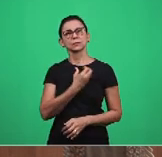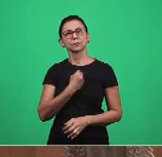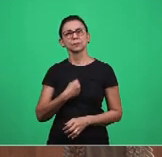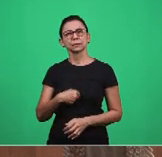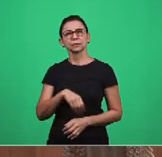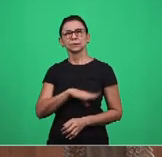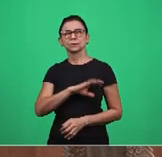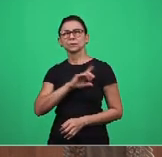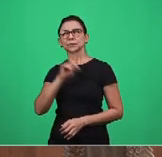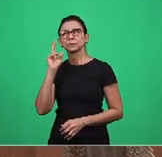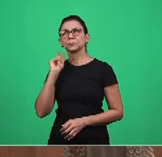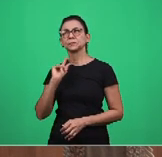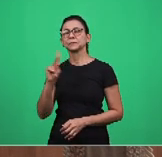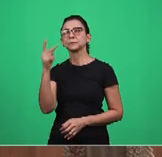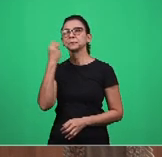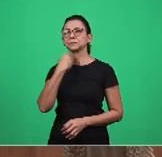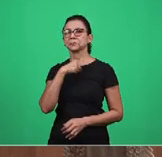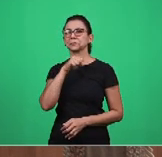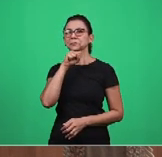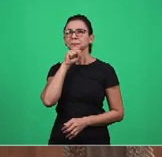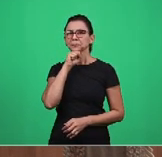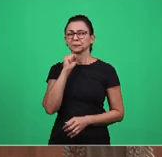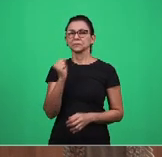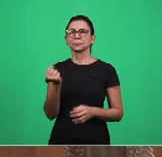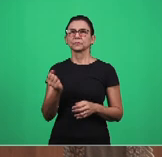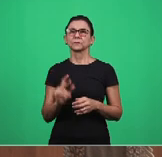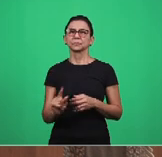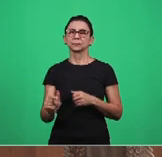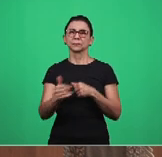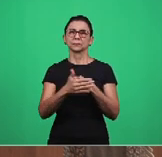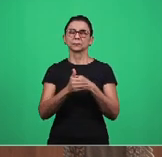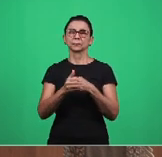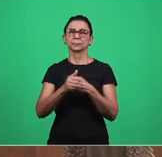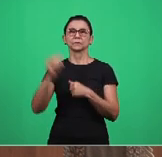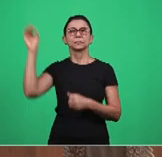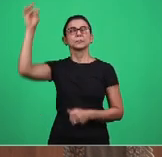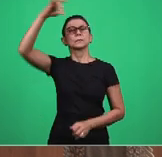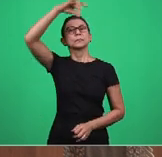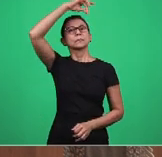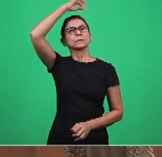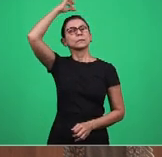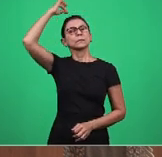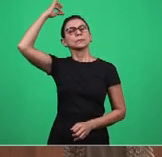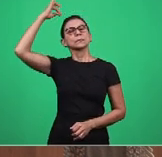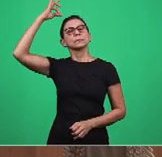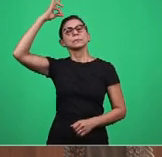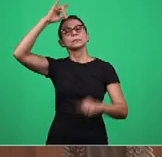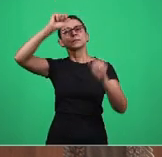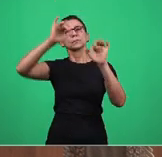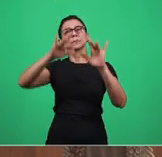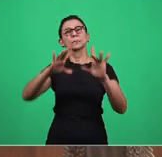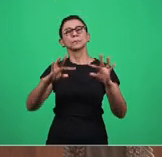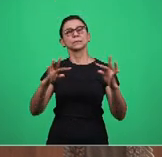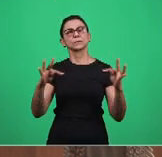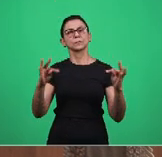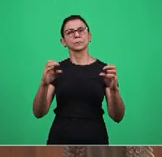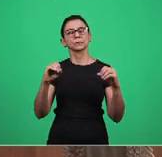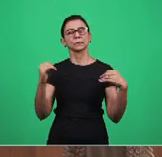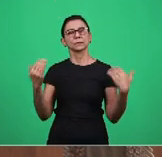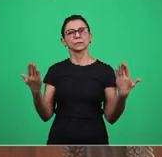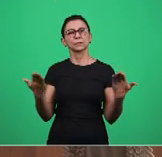Père éternel, et les douces et saintes et éternelles consolations du Saint-Esprit reposent sur vous, frères et sœurs, et sur